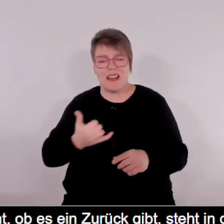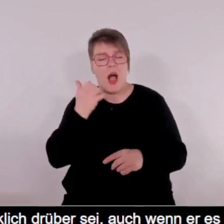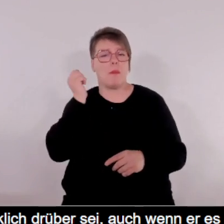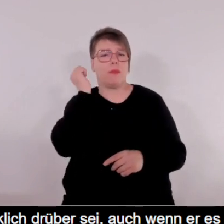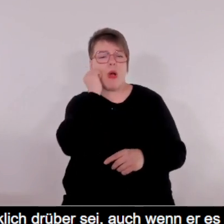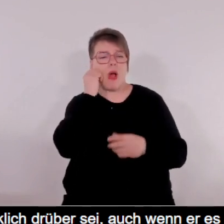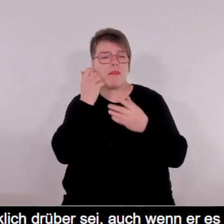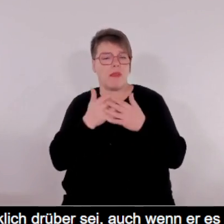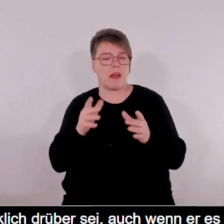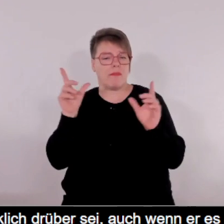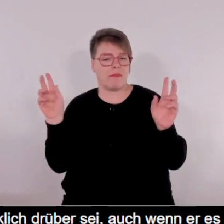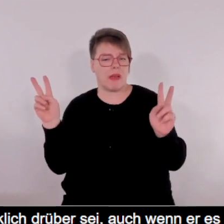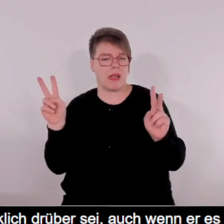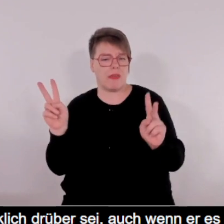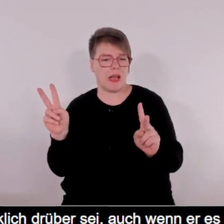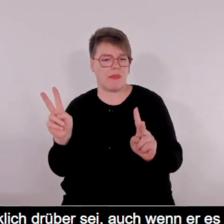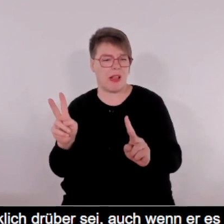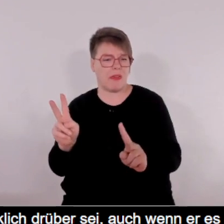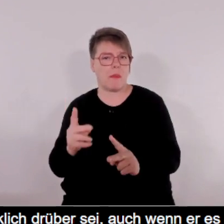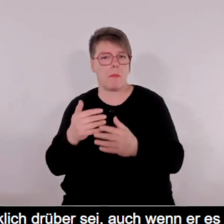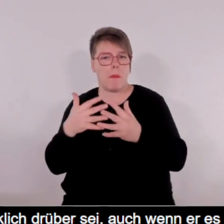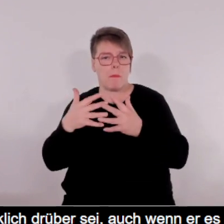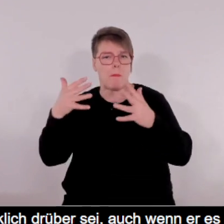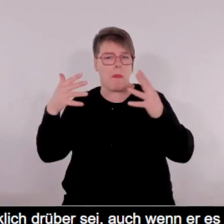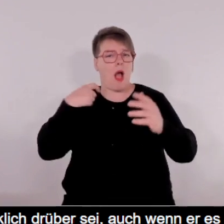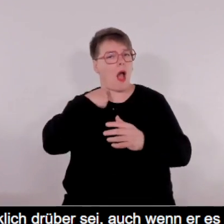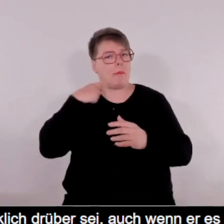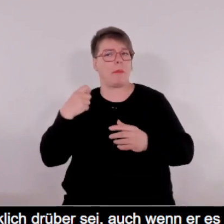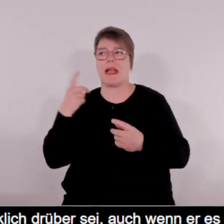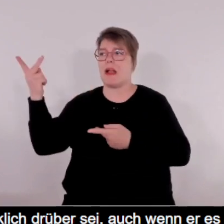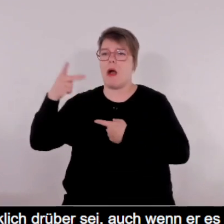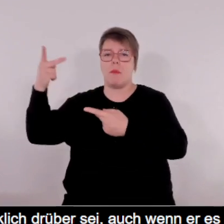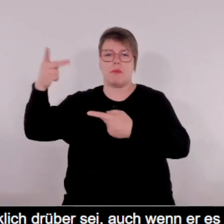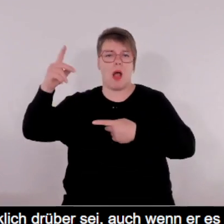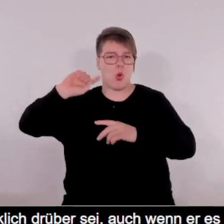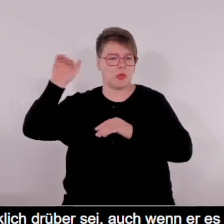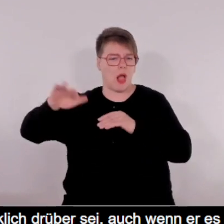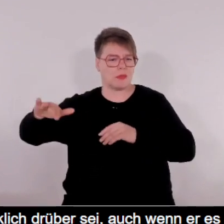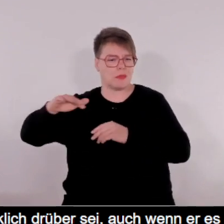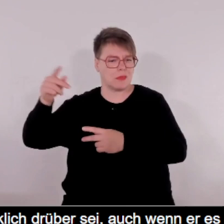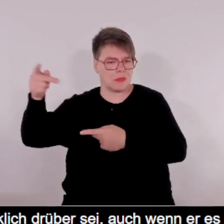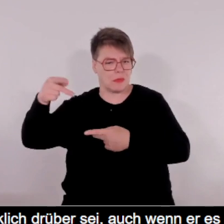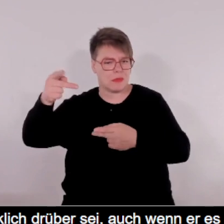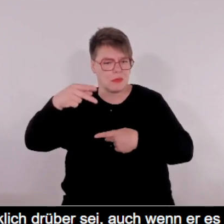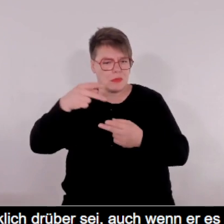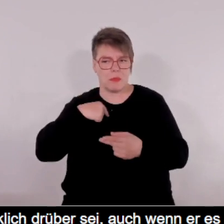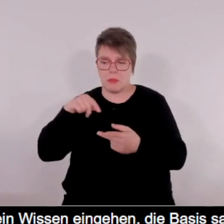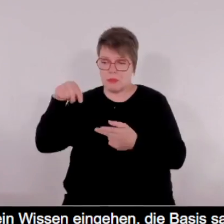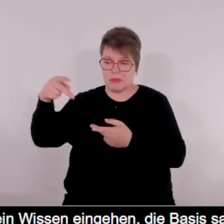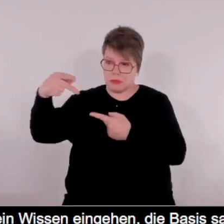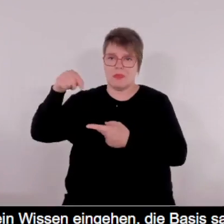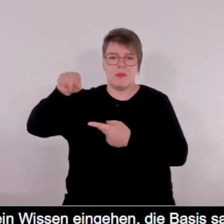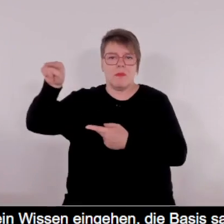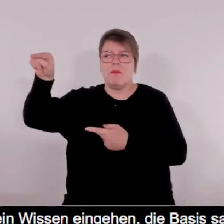Dauer nicht. Und insofern kann man nur den Kopf schütteln. Und es ist ja eine Vielzahl weiterer Maßnahmen, die wir heute gar nicht aufzählen wollen, wie die Bauern